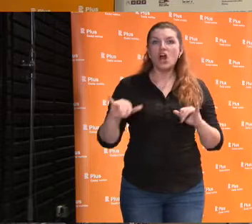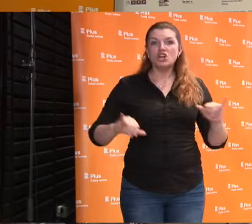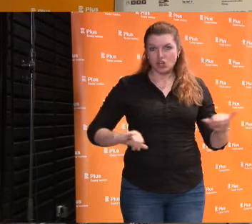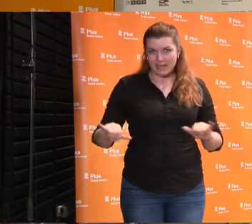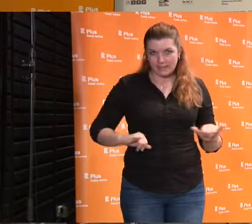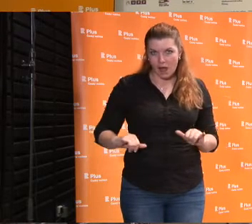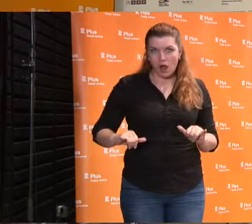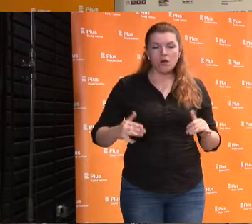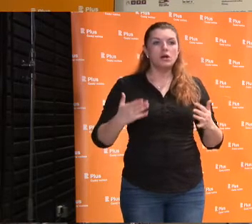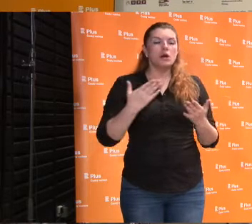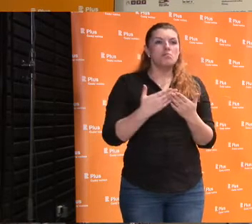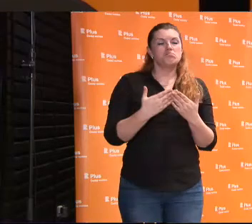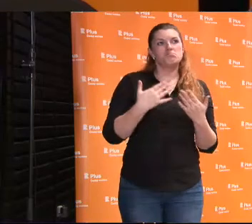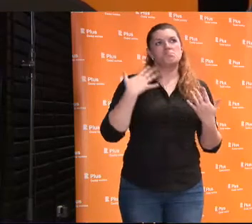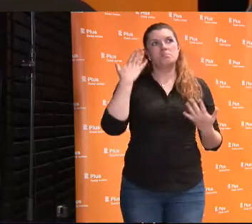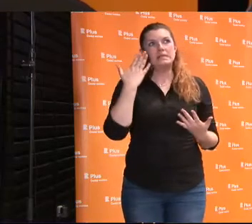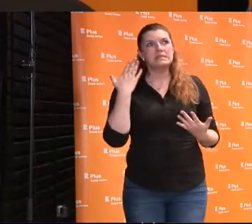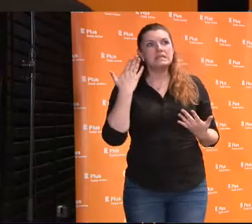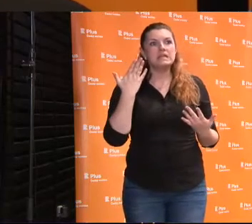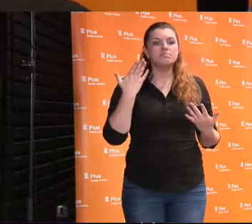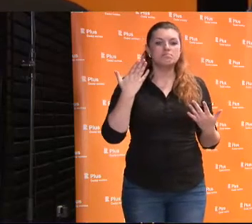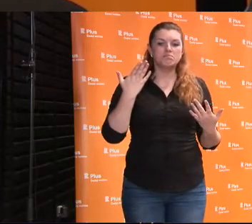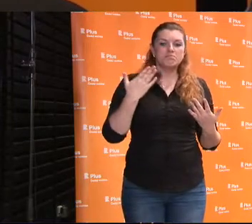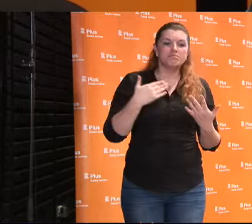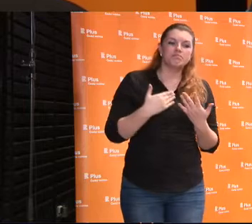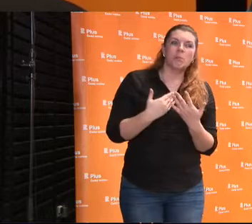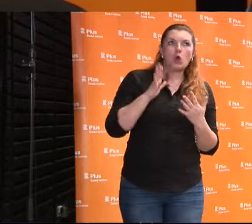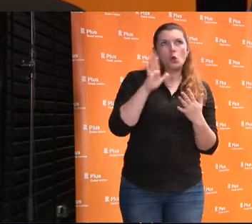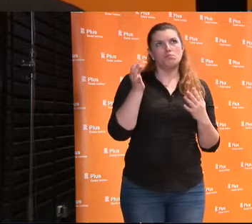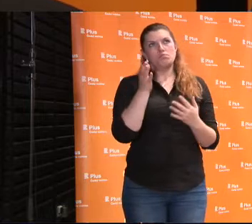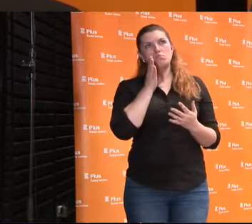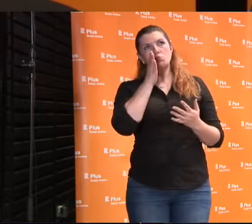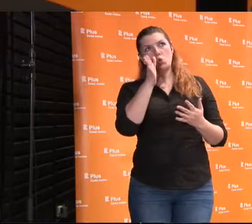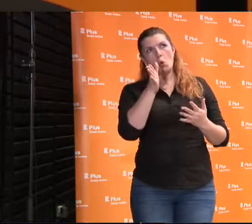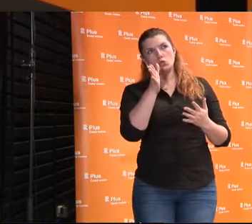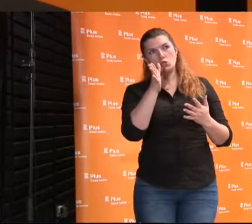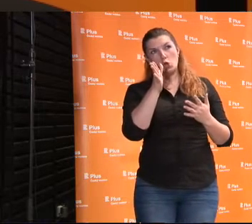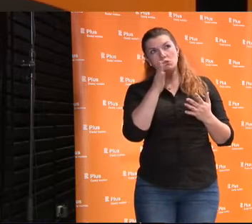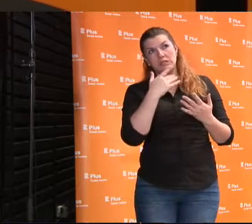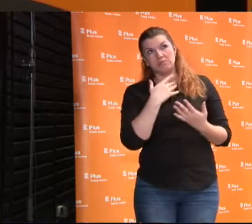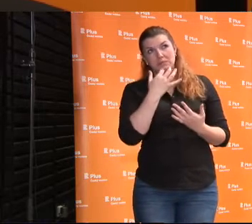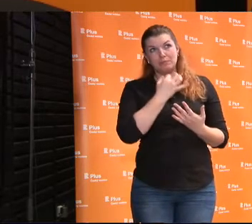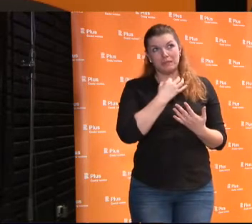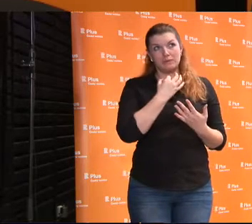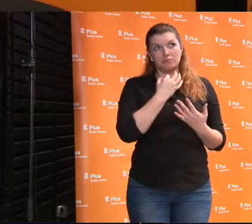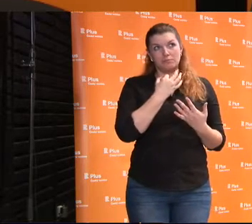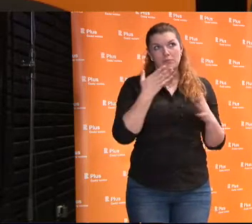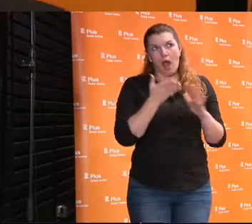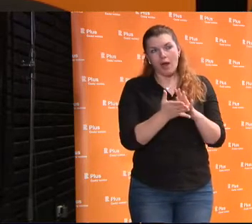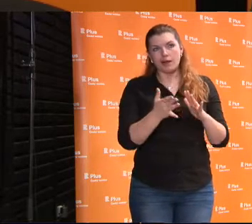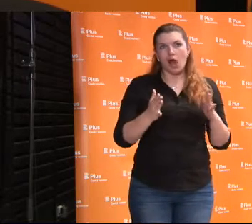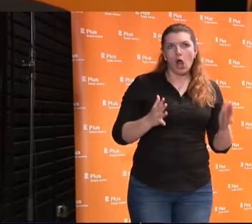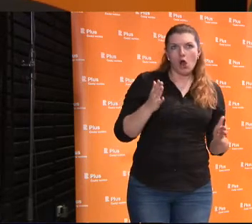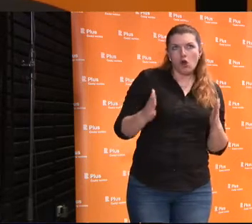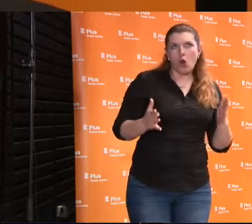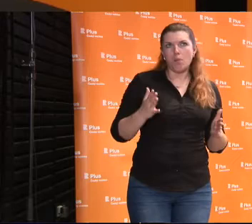tanku, takže myslím si, že v té perspektivě, kdy mohu předpokládat, že takovou činnost můžu vykonávat,